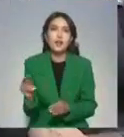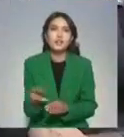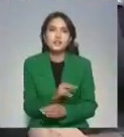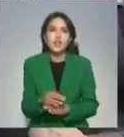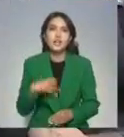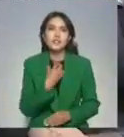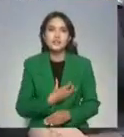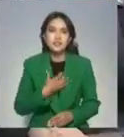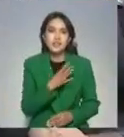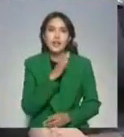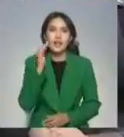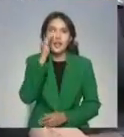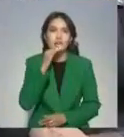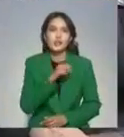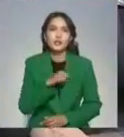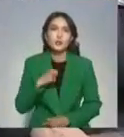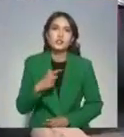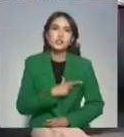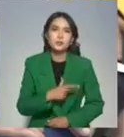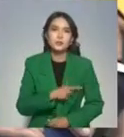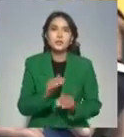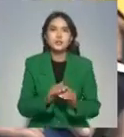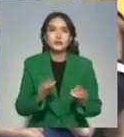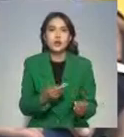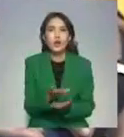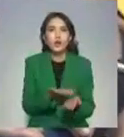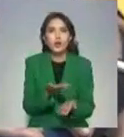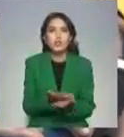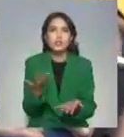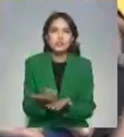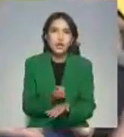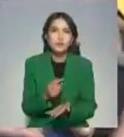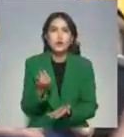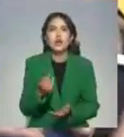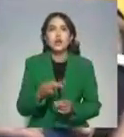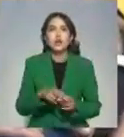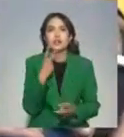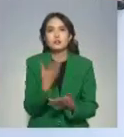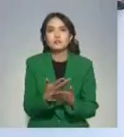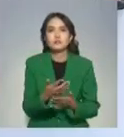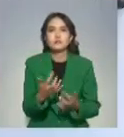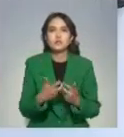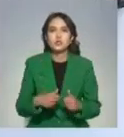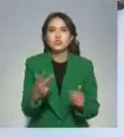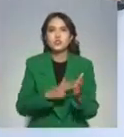үрдісіндегі негіздердің бірі ата-ананың өз мінез құлқы балаларына үлгі болып табылады. Респонденттердің шамамен